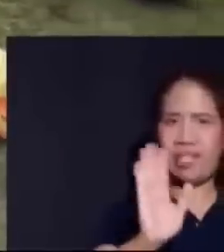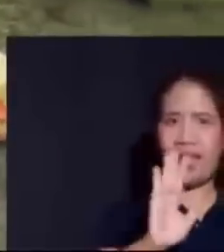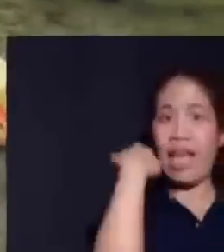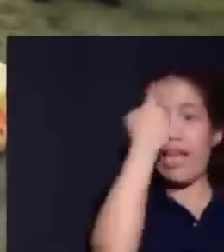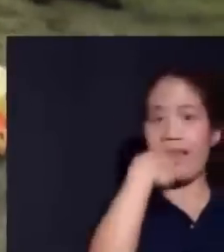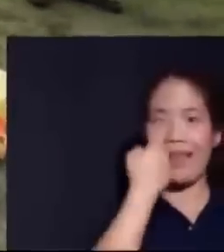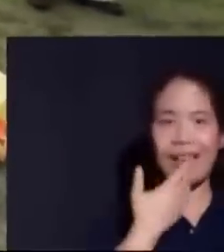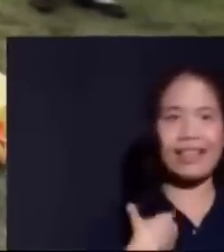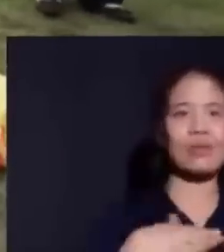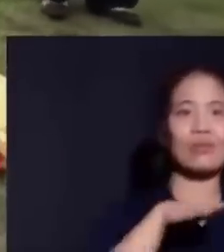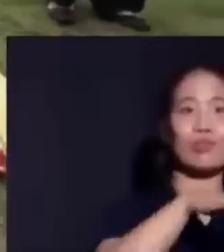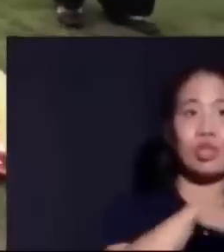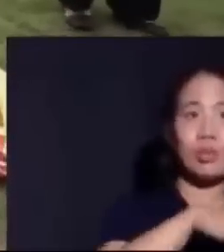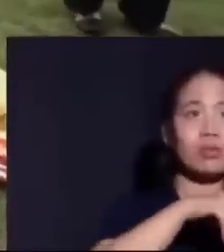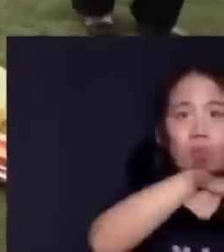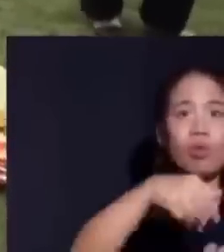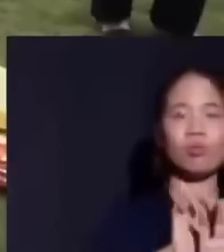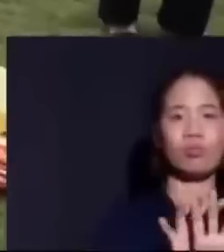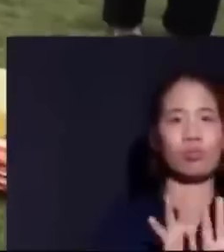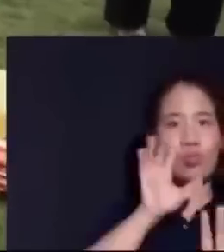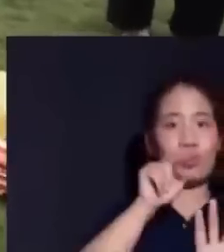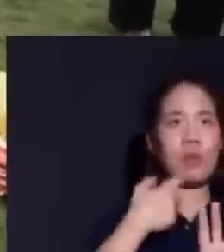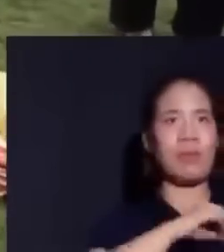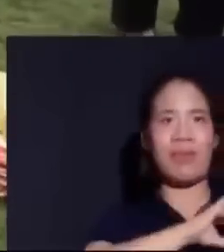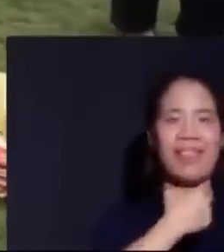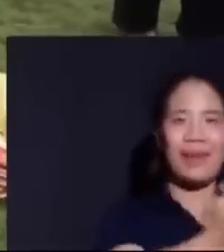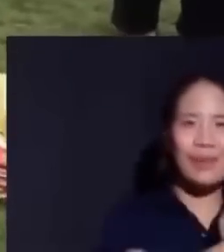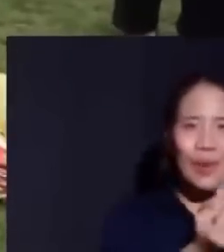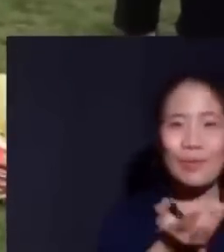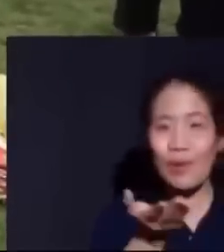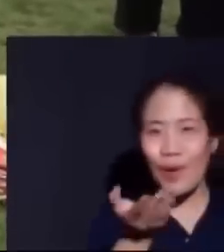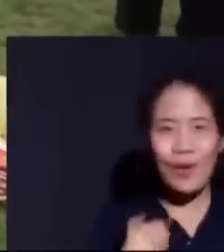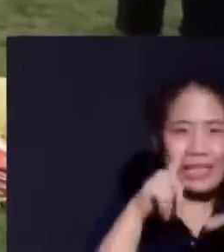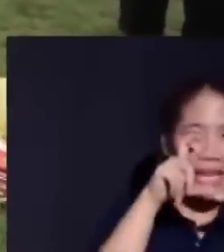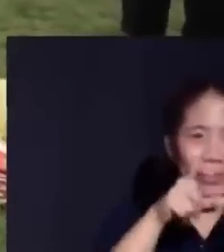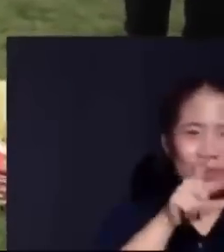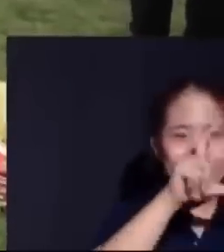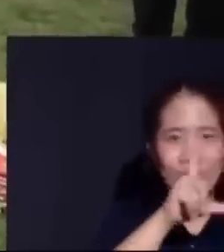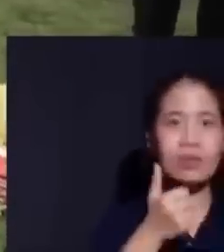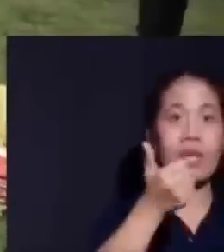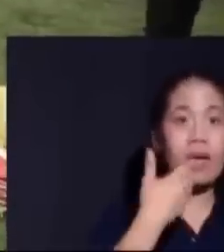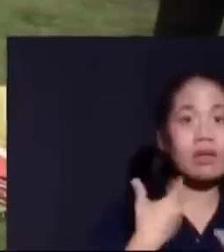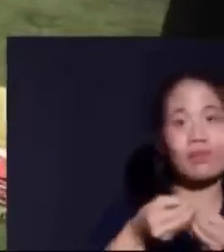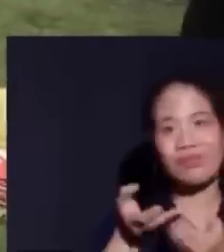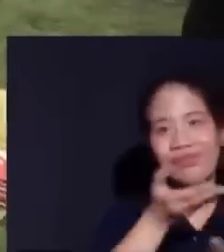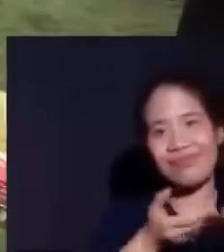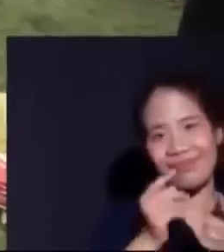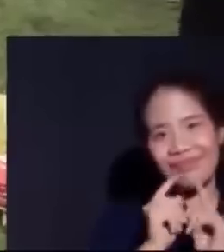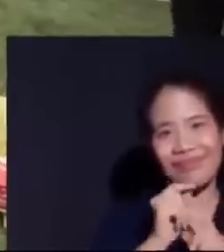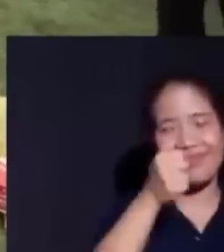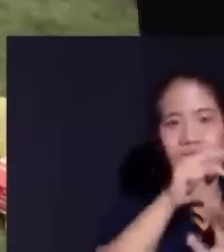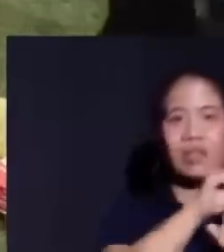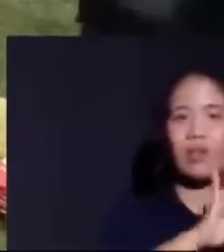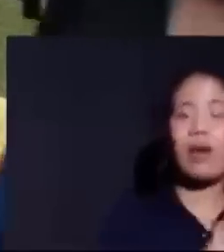ศัยทางพรรคเตรียมการแปลสดภาษามือไว้รองรับผู้บกพร่องทางการได้ยินด้านข้างของเวทีด้วยกำลังรักษาความปลอดภัย